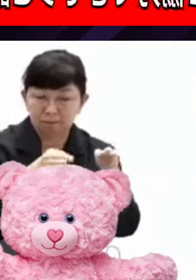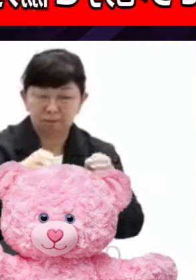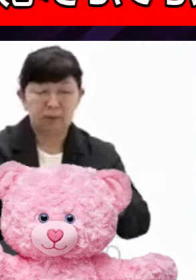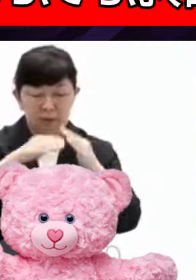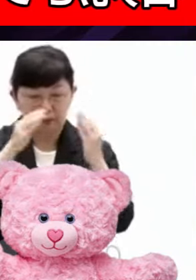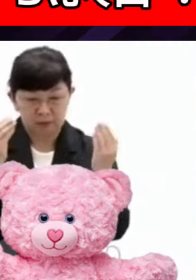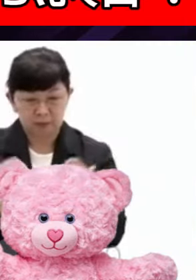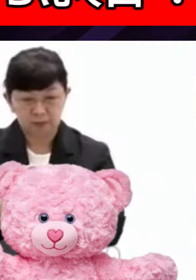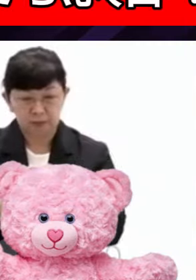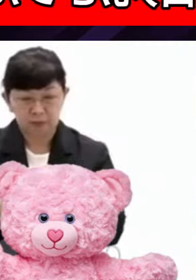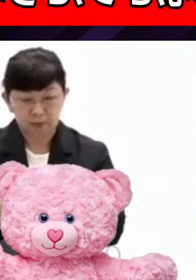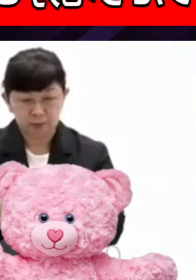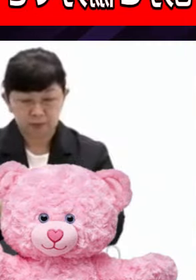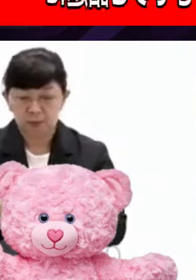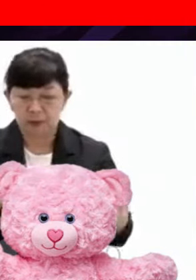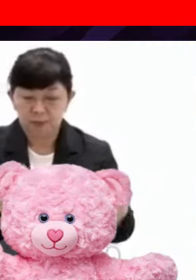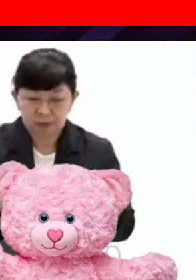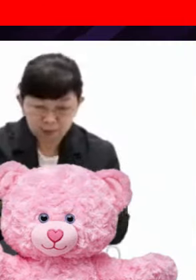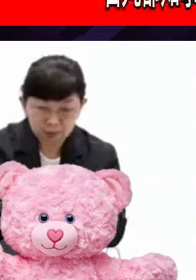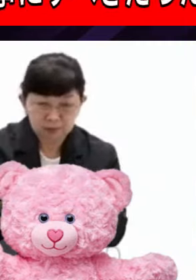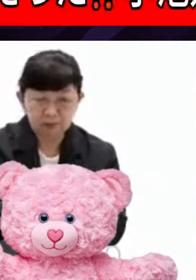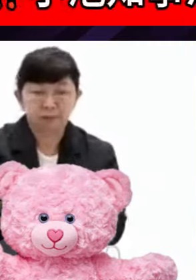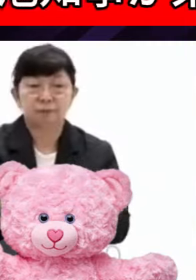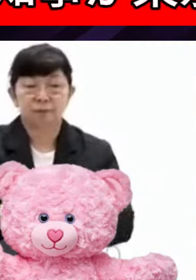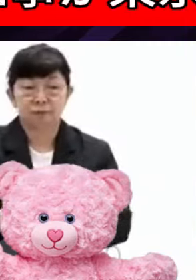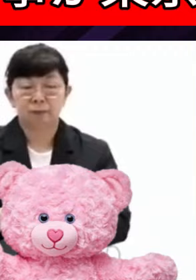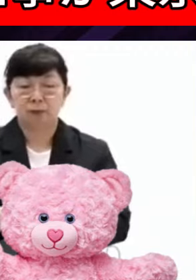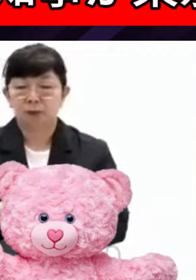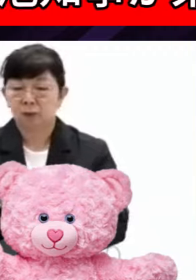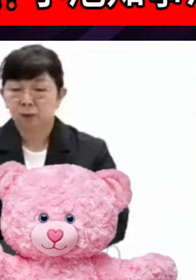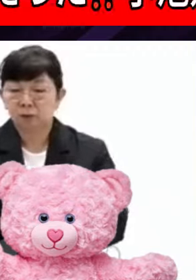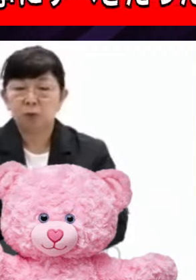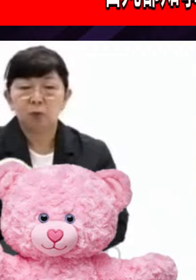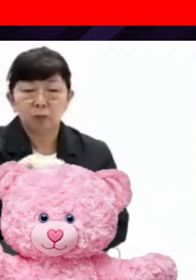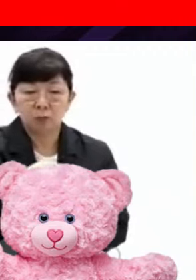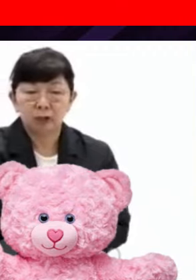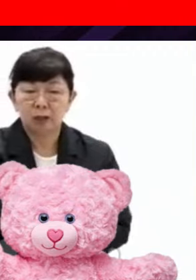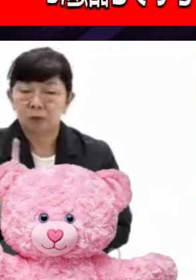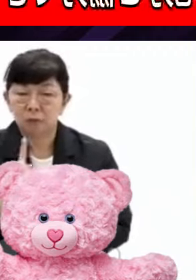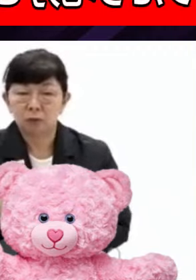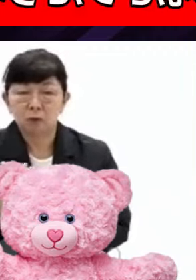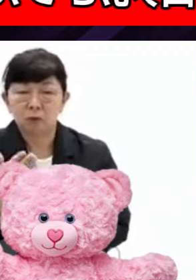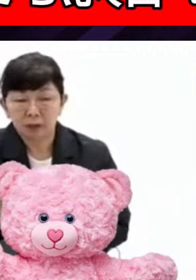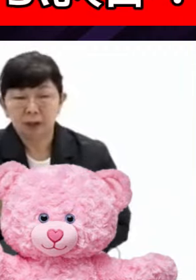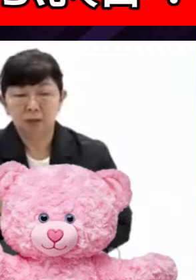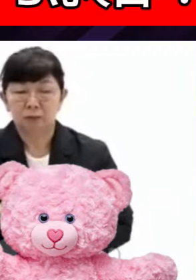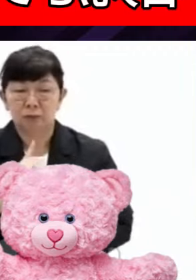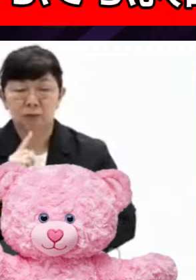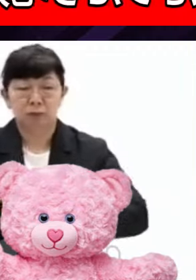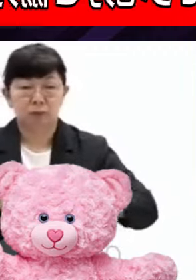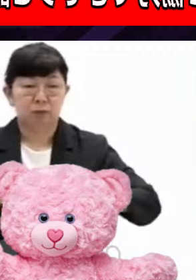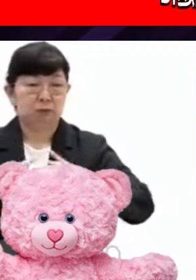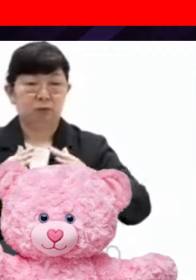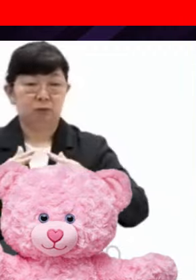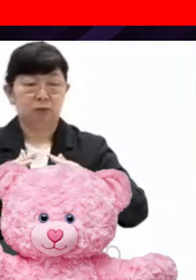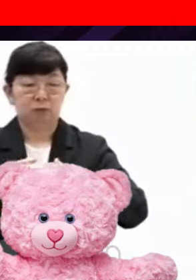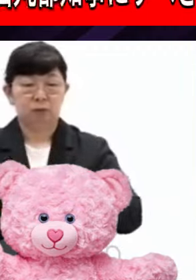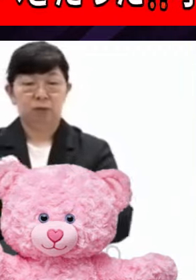こう切り分けのとこどこでどうするか議論しているのは、私はあのそれには